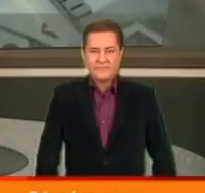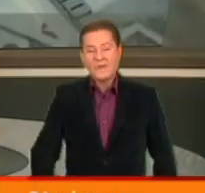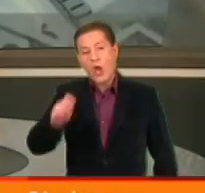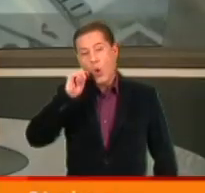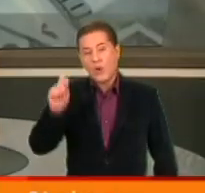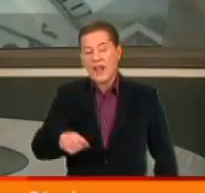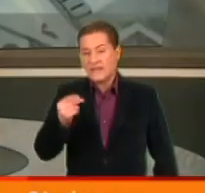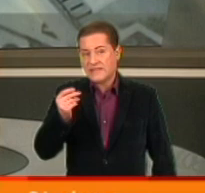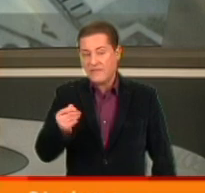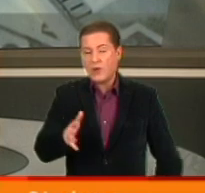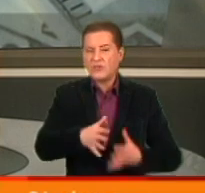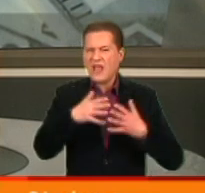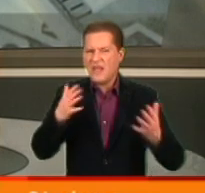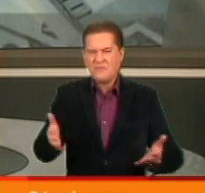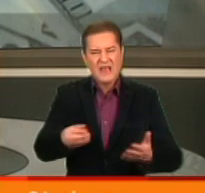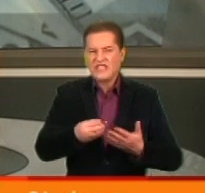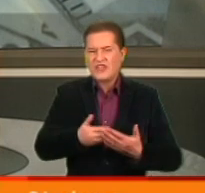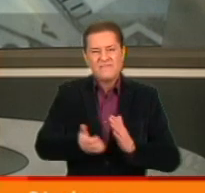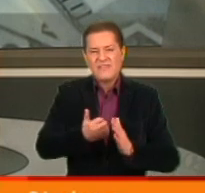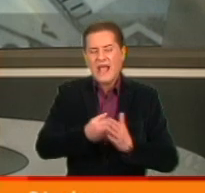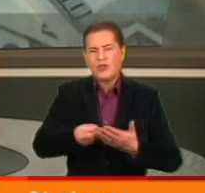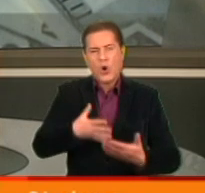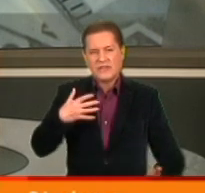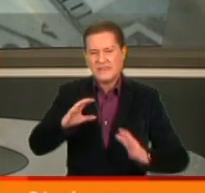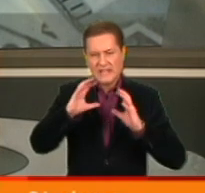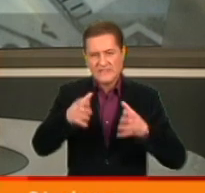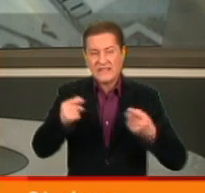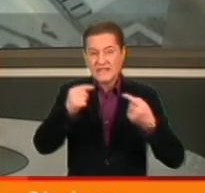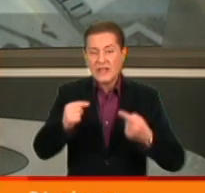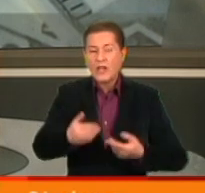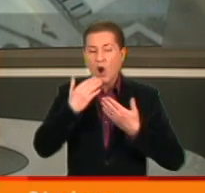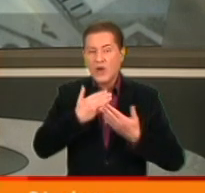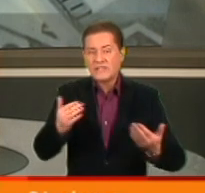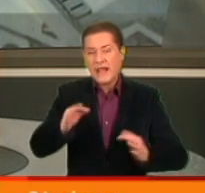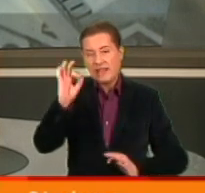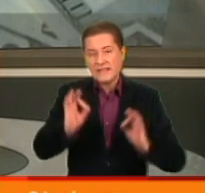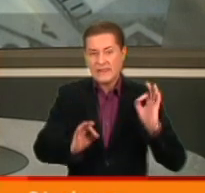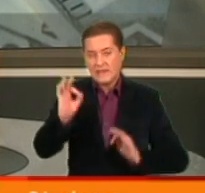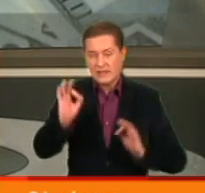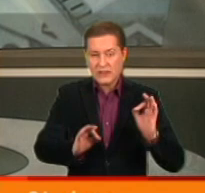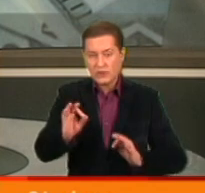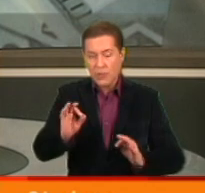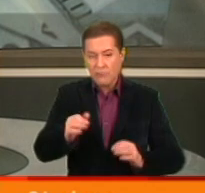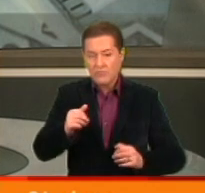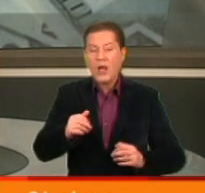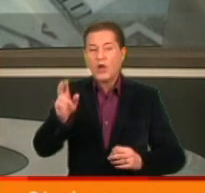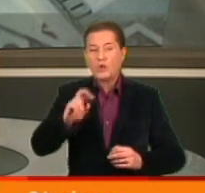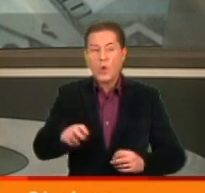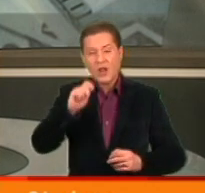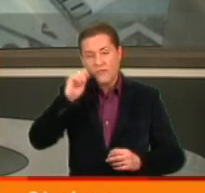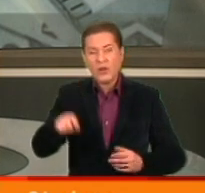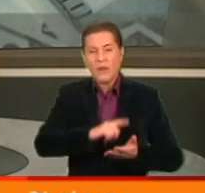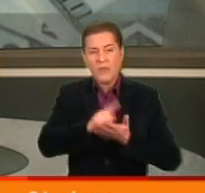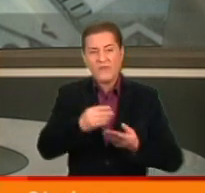Українська валюта найбільш недооцінена в світі. Згідно з останнім індексом Бігмака, долар в Україні повинен